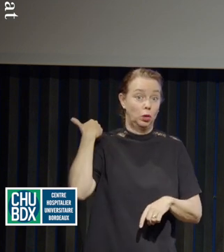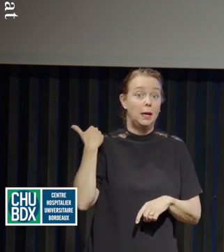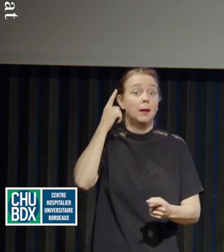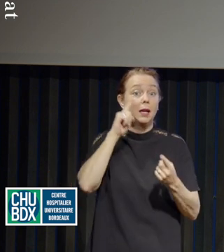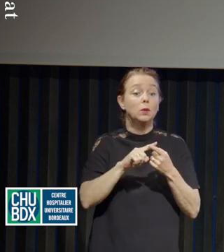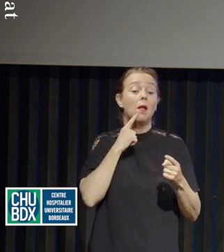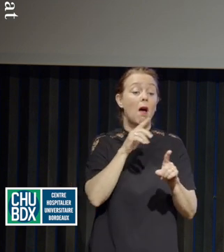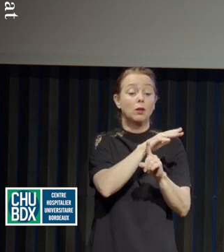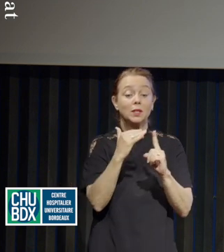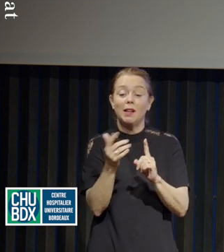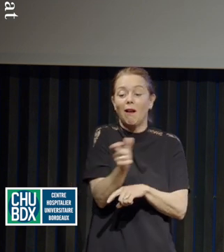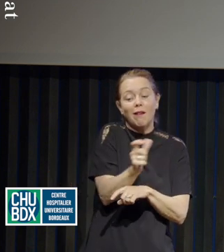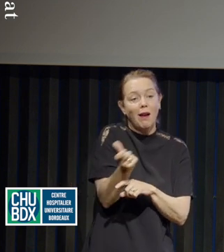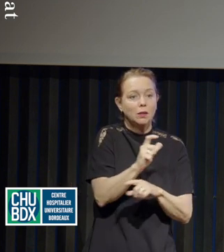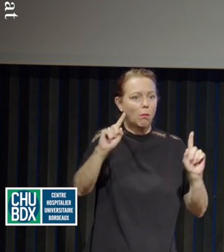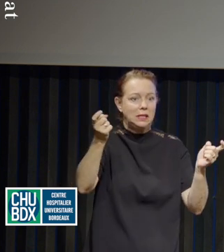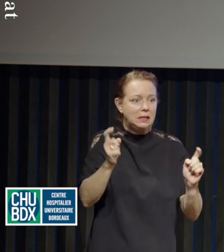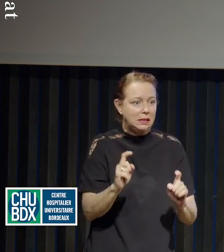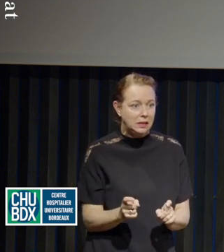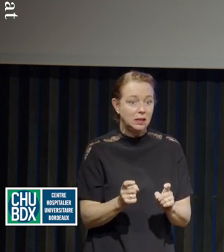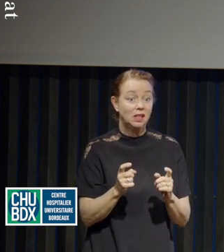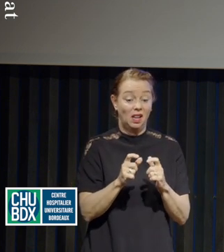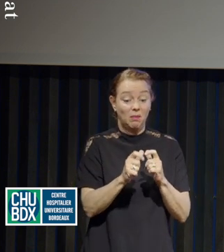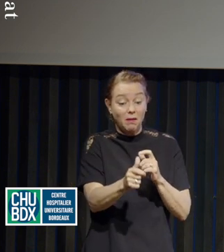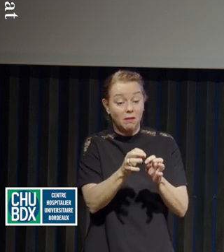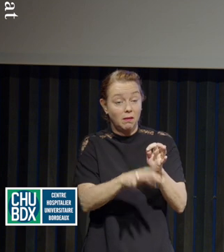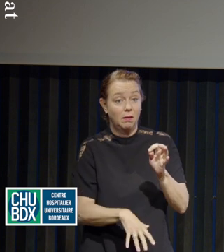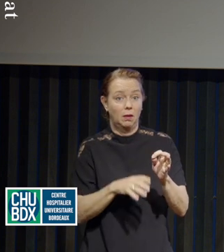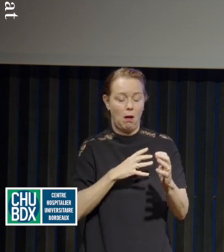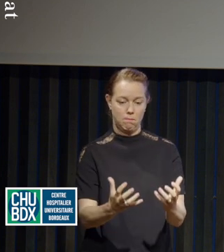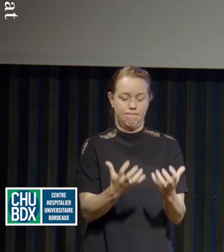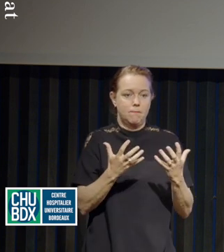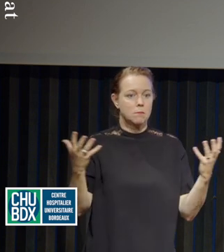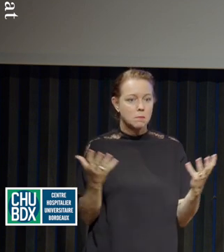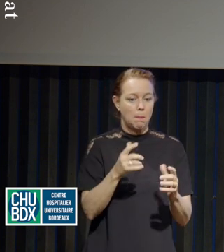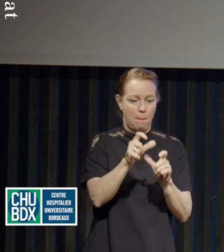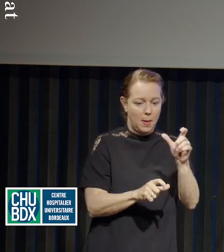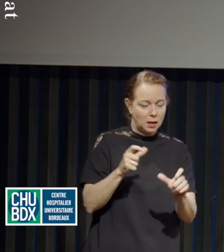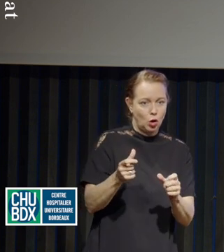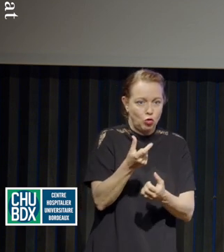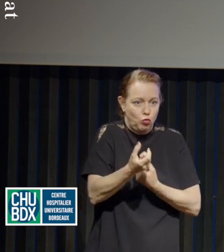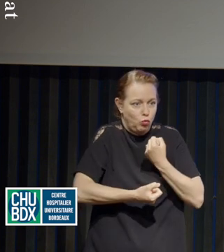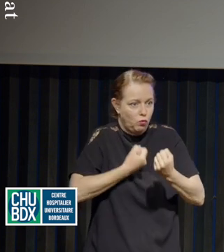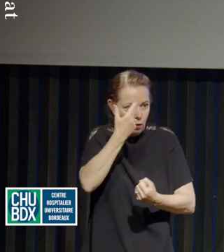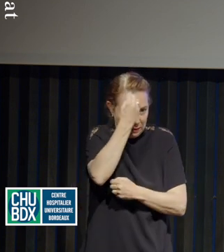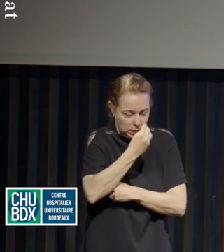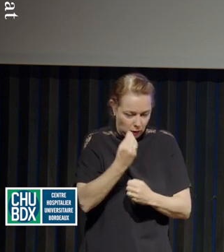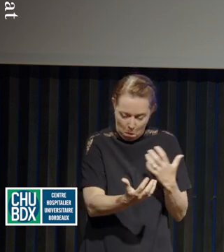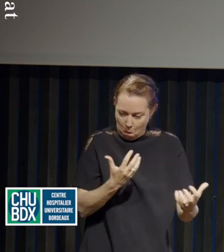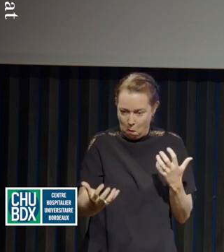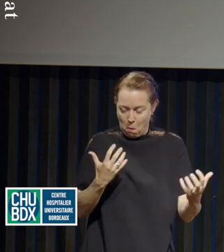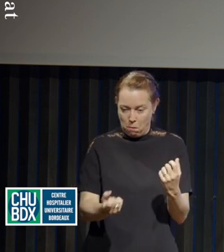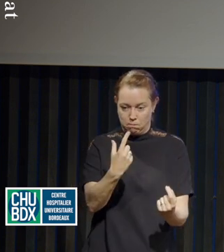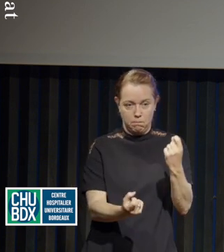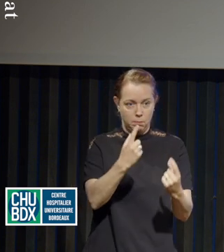interactions sociales et a accru, de ce fait, et mis en lumière la souffrance psychique dans notre société. Cependant,